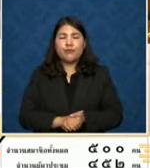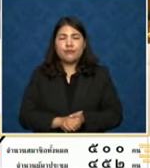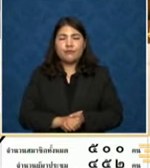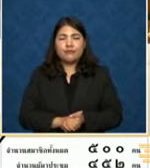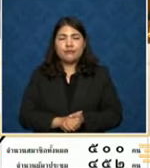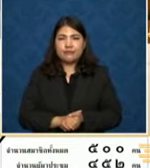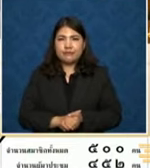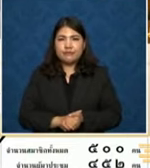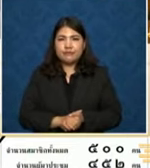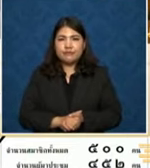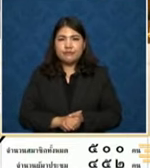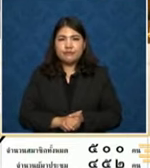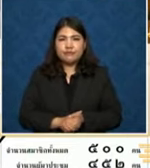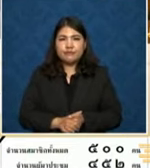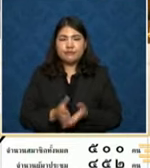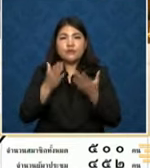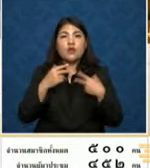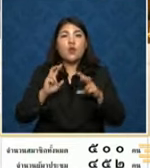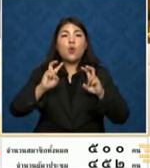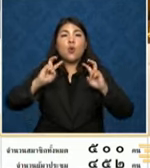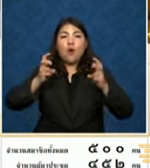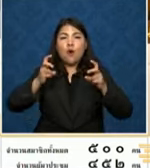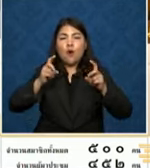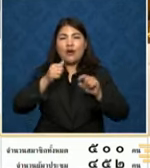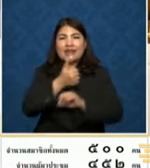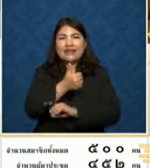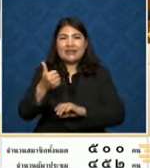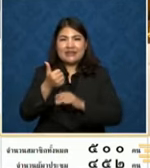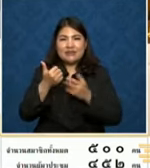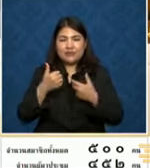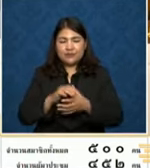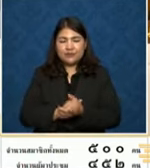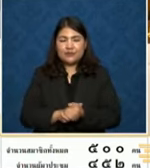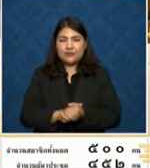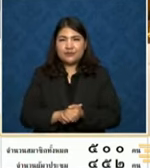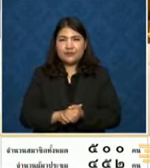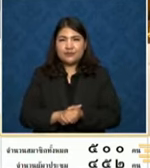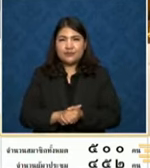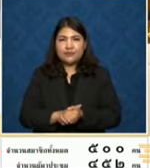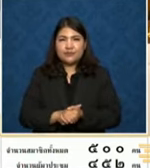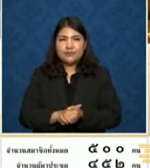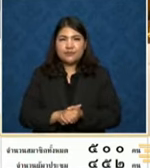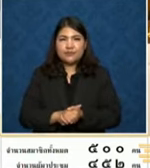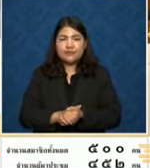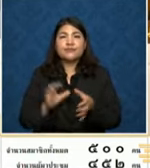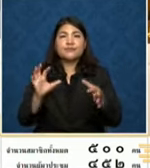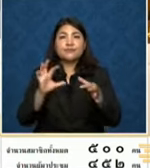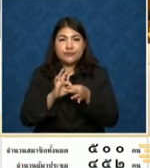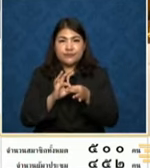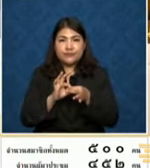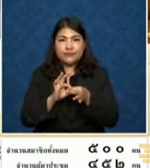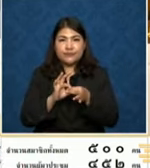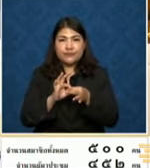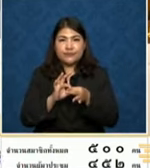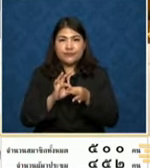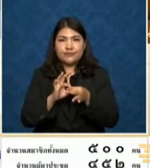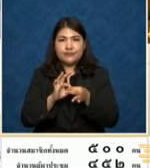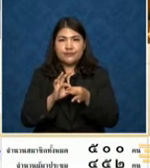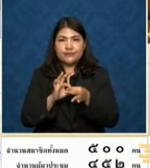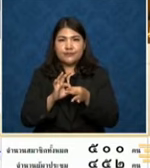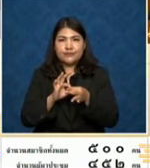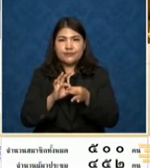นะครับในเรื่องอื่นๆโดยเฉพาะอย่างยิ่งนะครับเรื่องของการแปลง